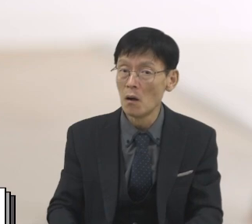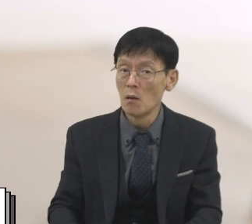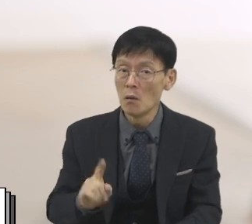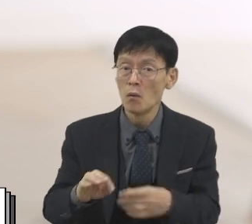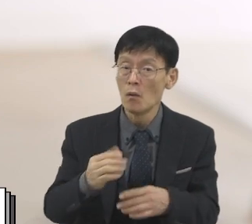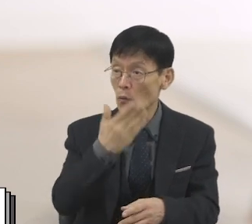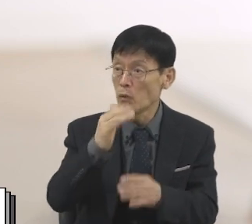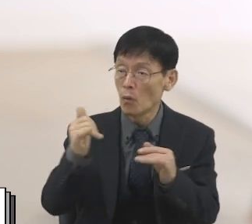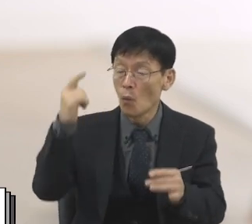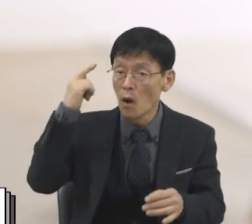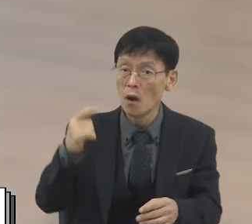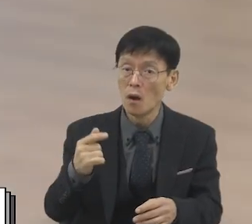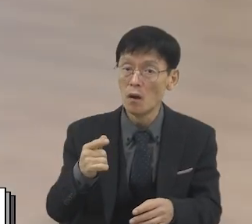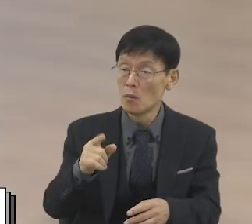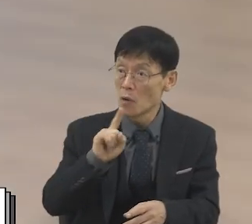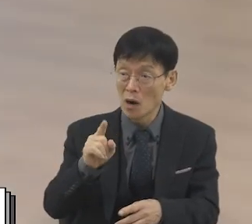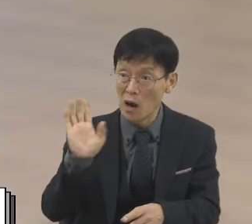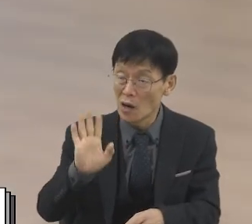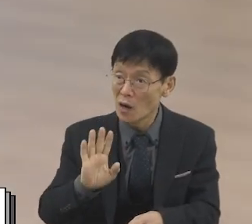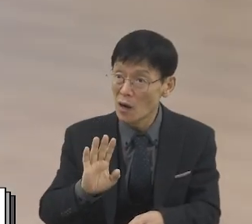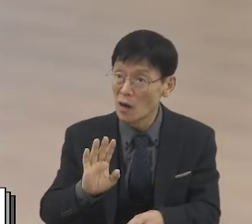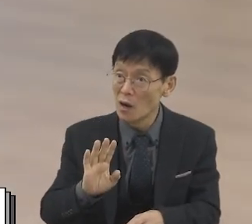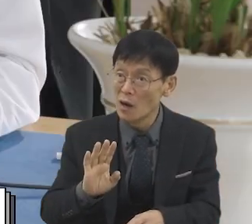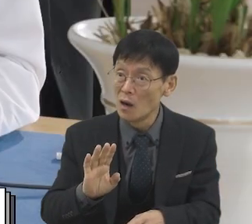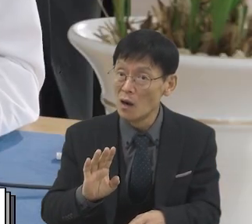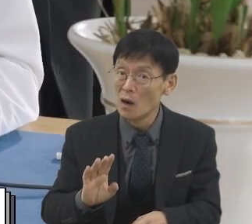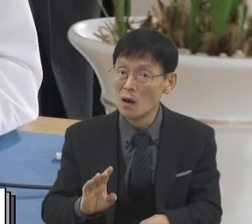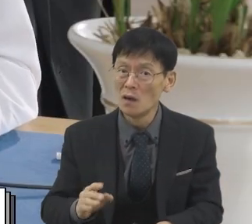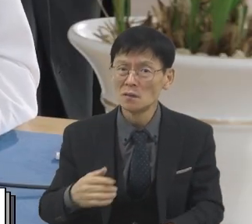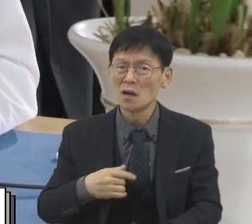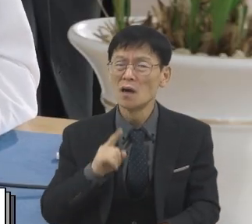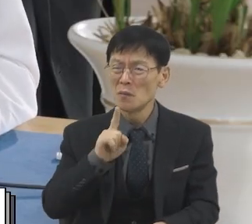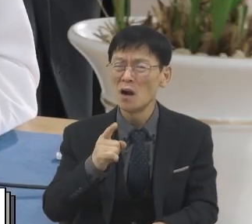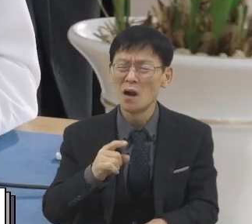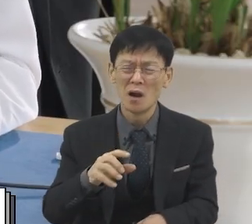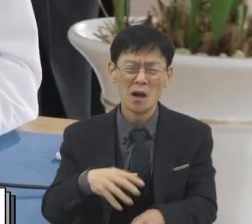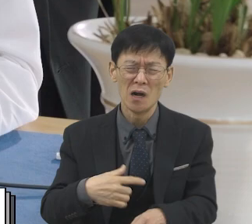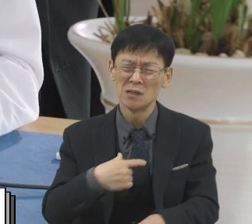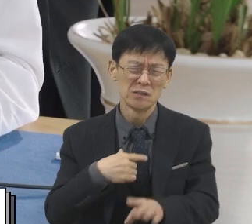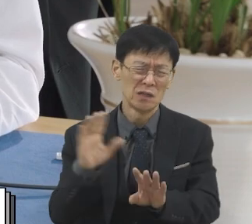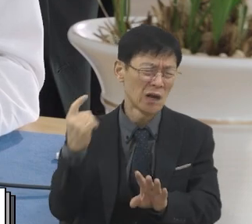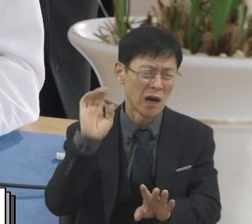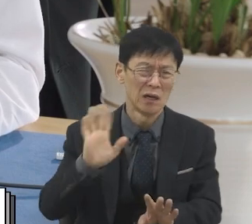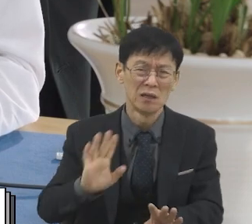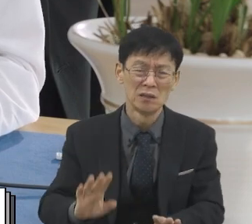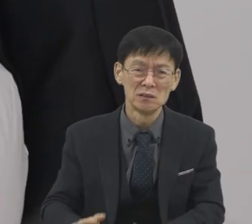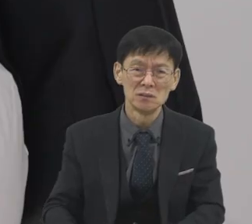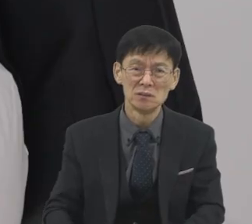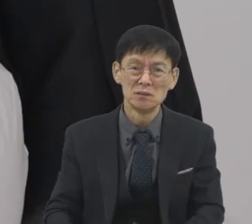아니 요즘 젊은 사람들 이런 이야기 더 많이 하지 않나? 전 그런 이야기가 불편합니다.